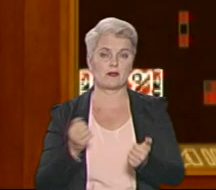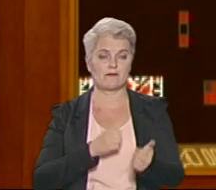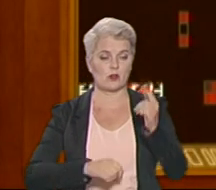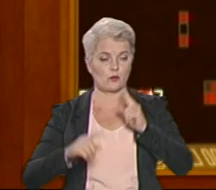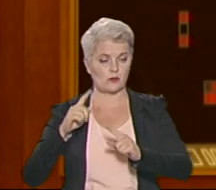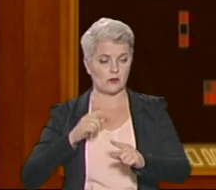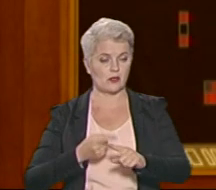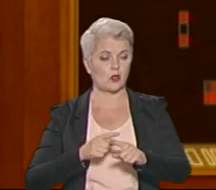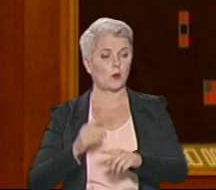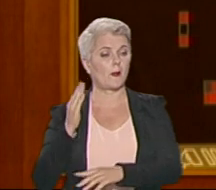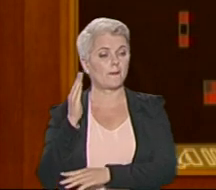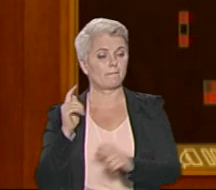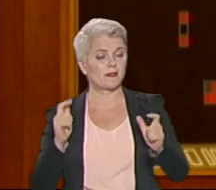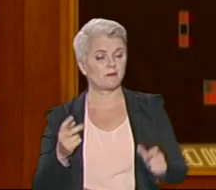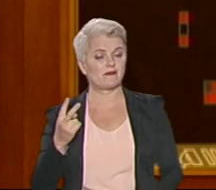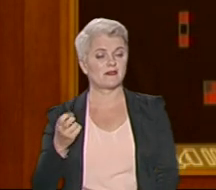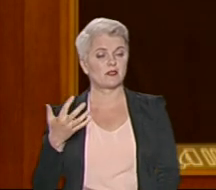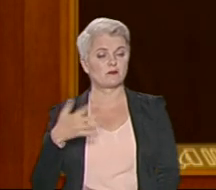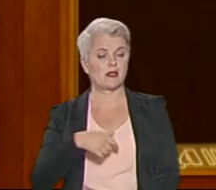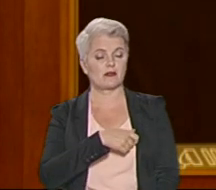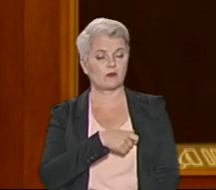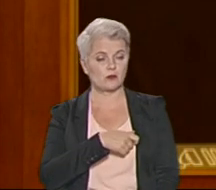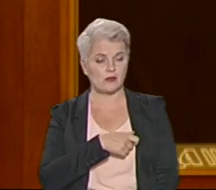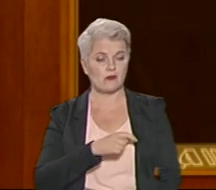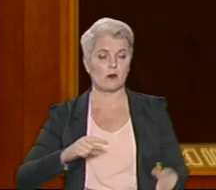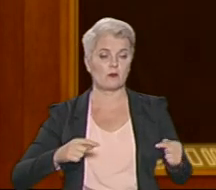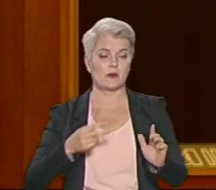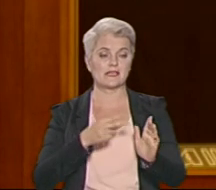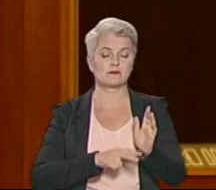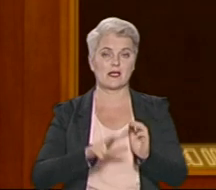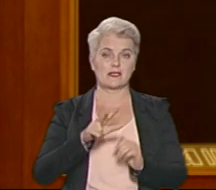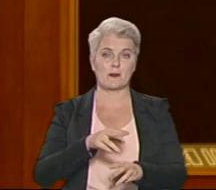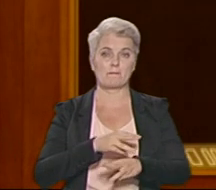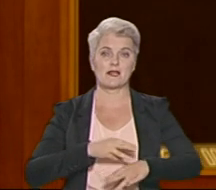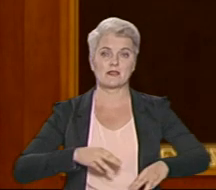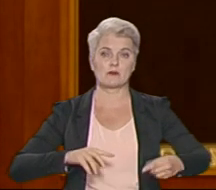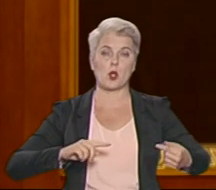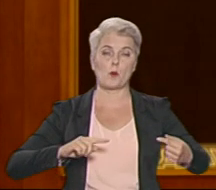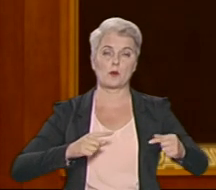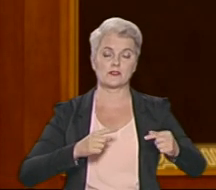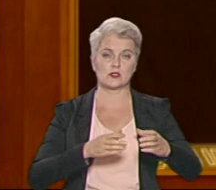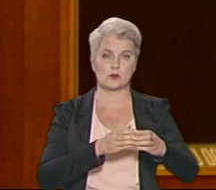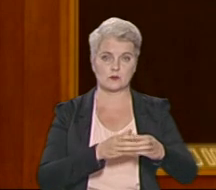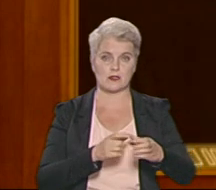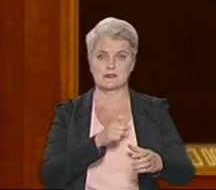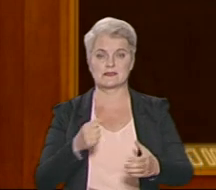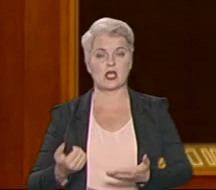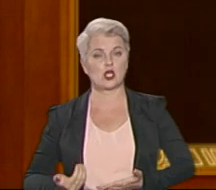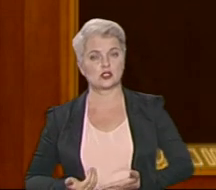245 народних депутатів, проти були 73. Це парламентарі від фракції «Європейська солідарність», «Опозиційна платформа за життя» та